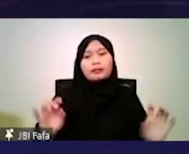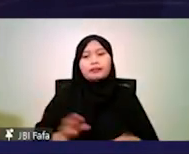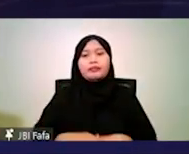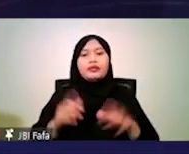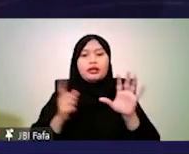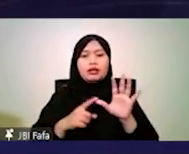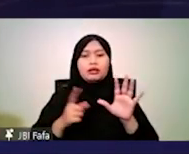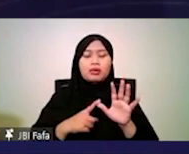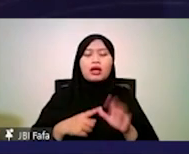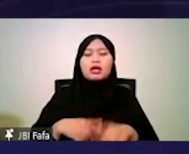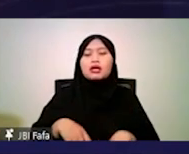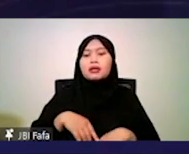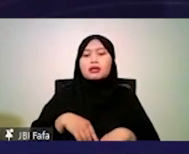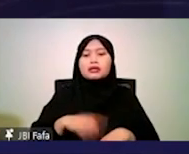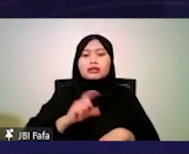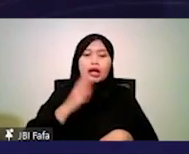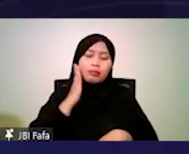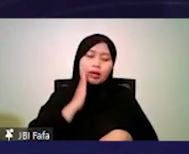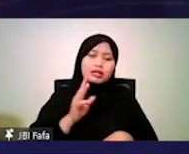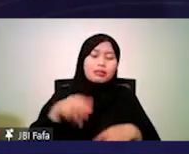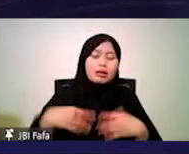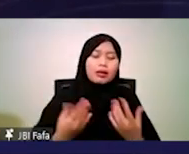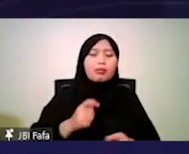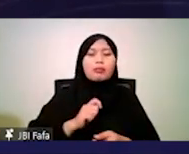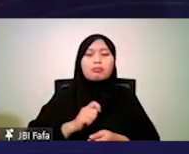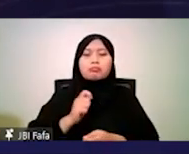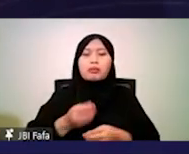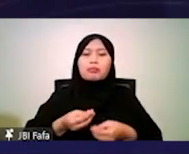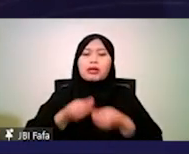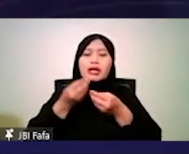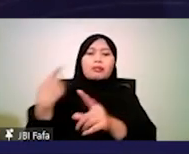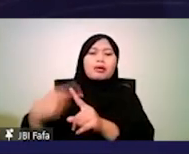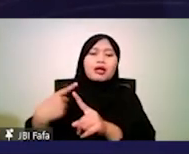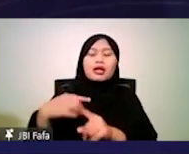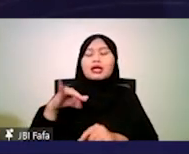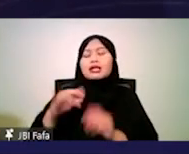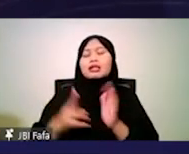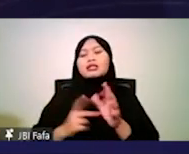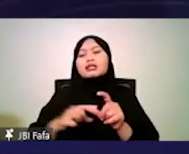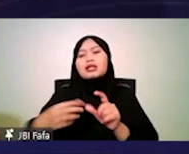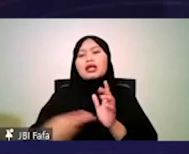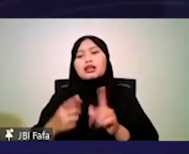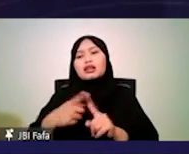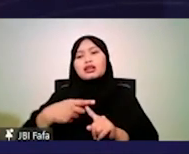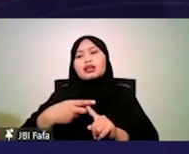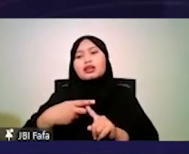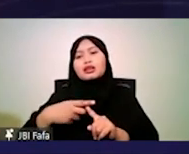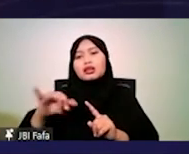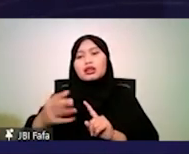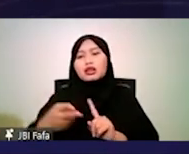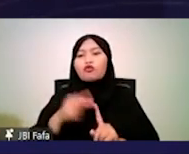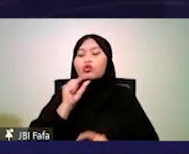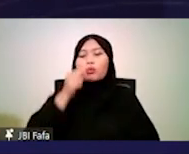makro berizzo kita memberikan insentif kepada bank-bank yang Mirna kredit kepada 46 aboritas